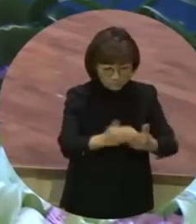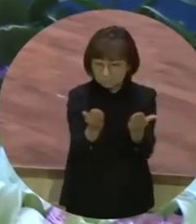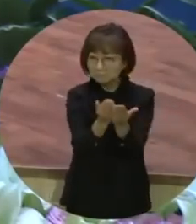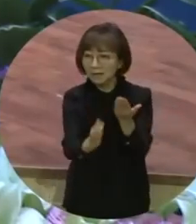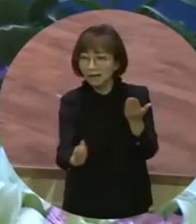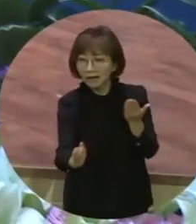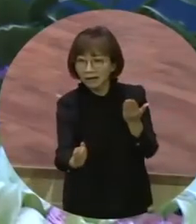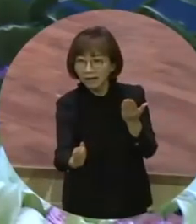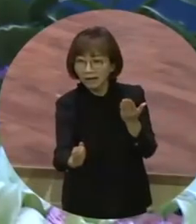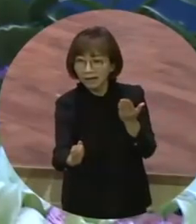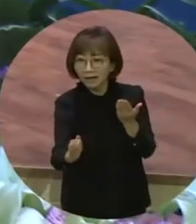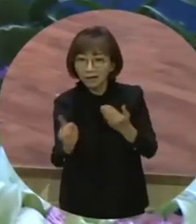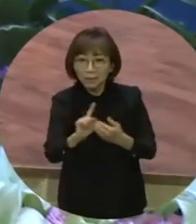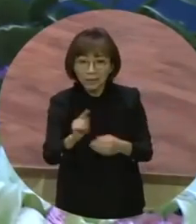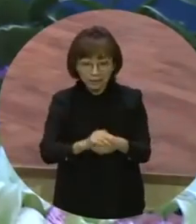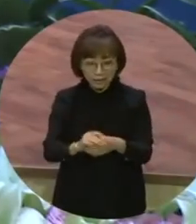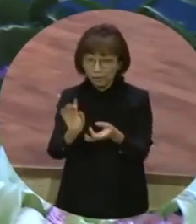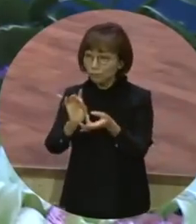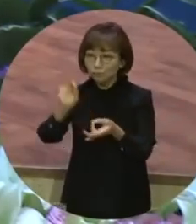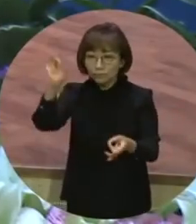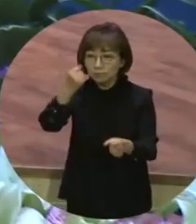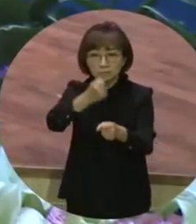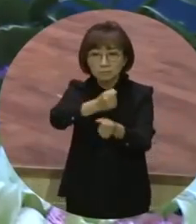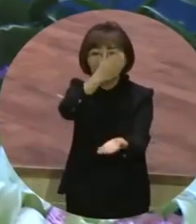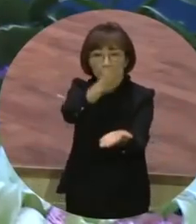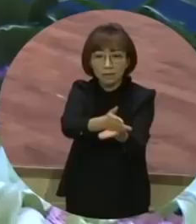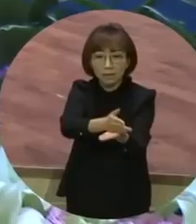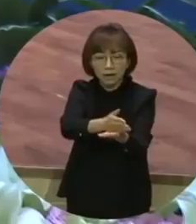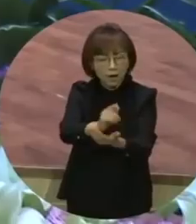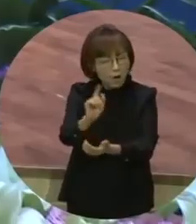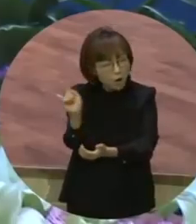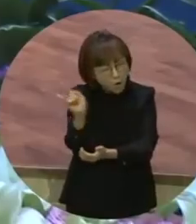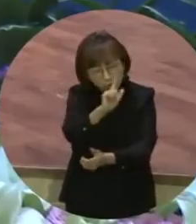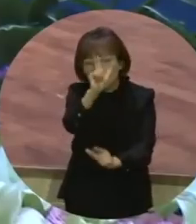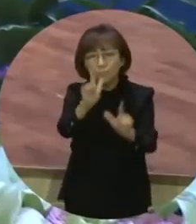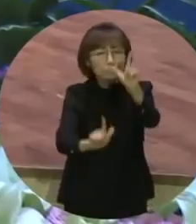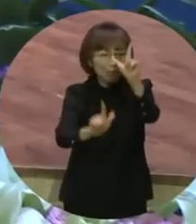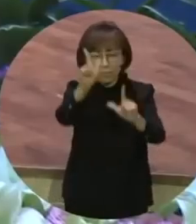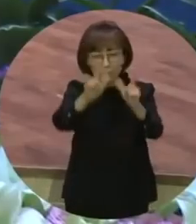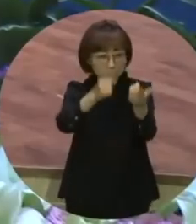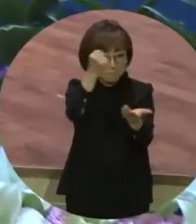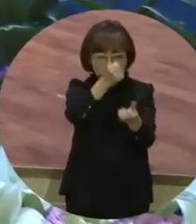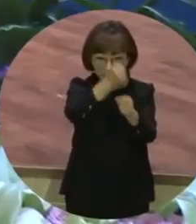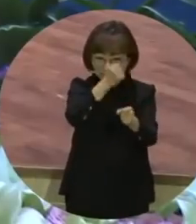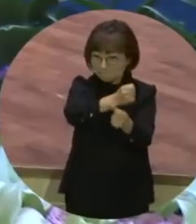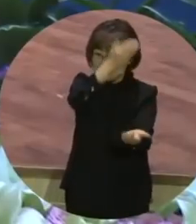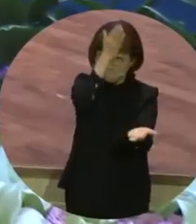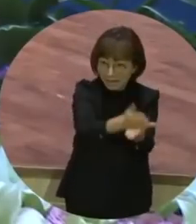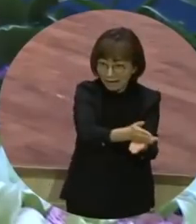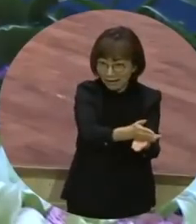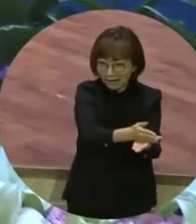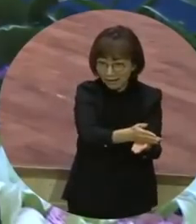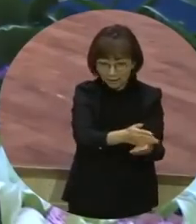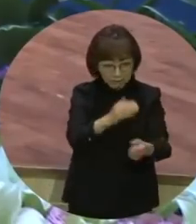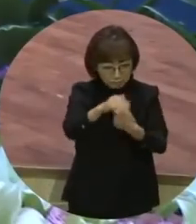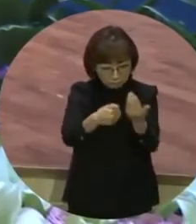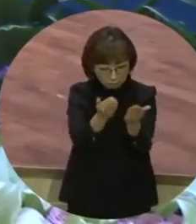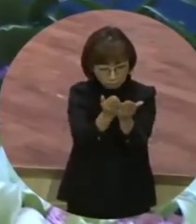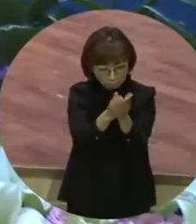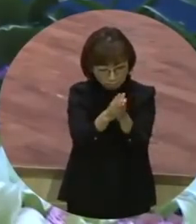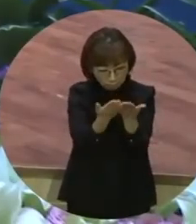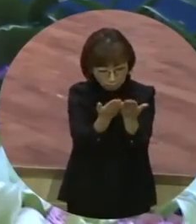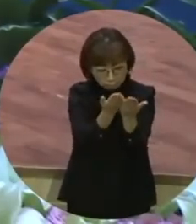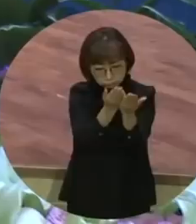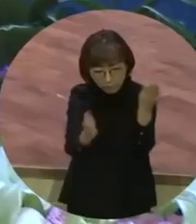있는 것, 땅에 것, 땅 아래에 있는 것, 어떤 것을 가지고도 형상 만들지 마라 그랬어요. 우리 교회는 형상